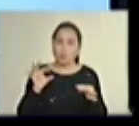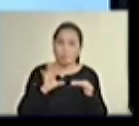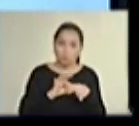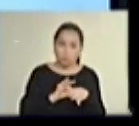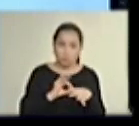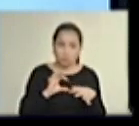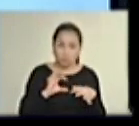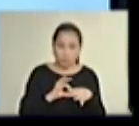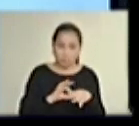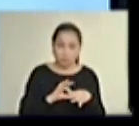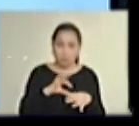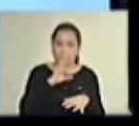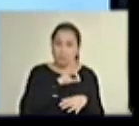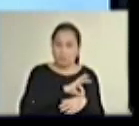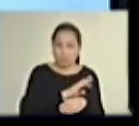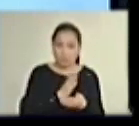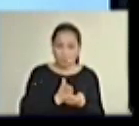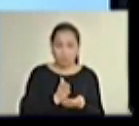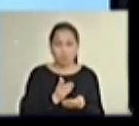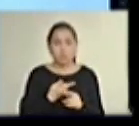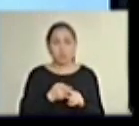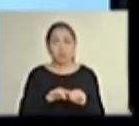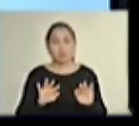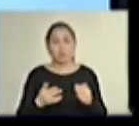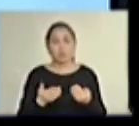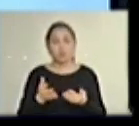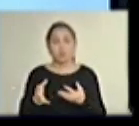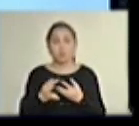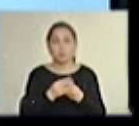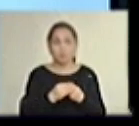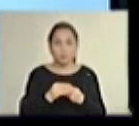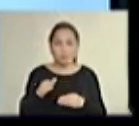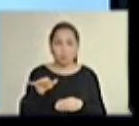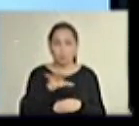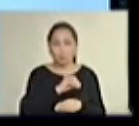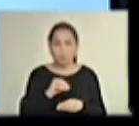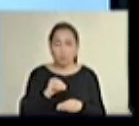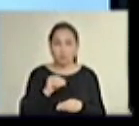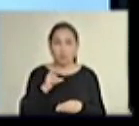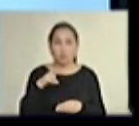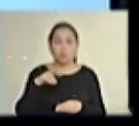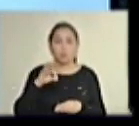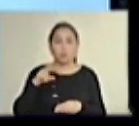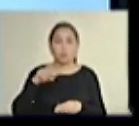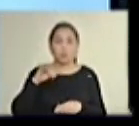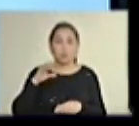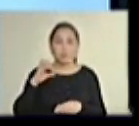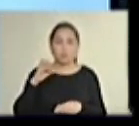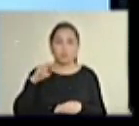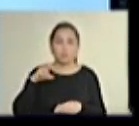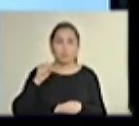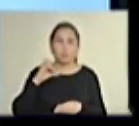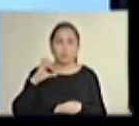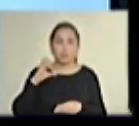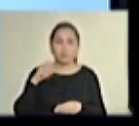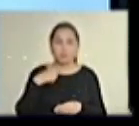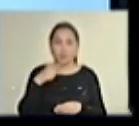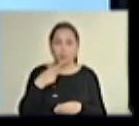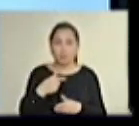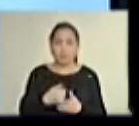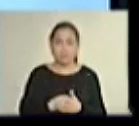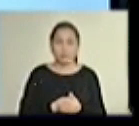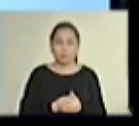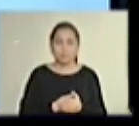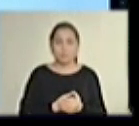birlashtirib ishlatilgan bo'lsa, bu holatda biz ularni polis pas deb atarkanmiz. Demak, bir nechta blok, ko'char